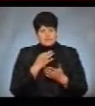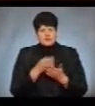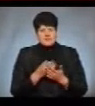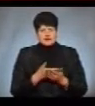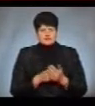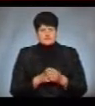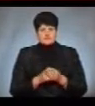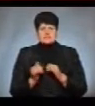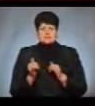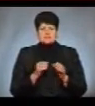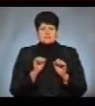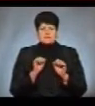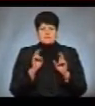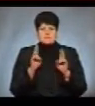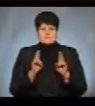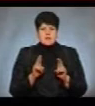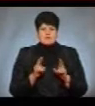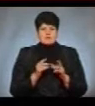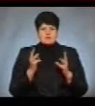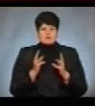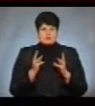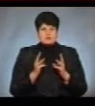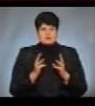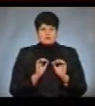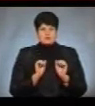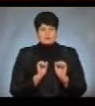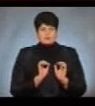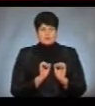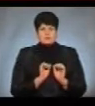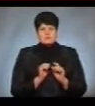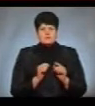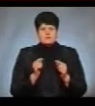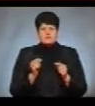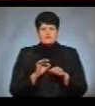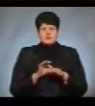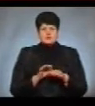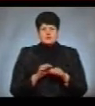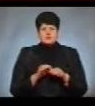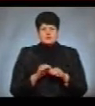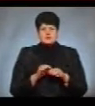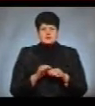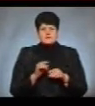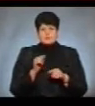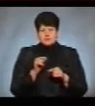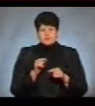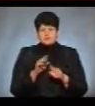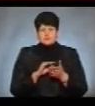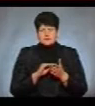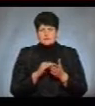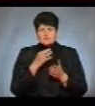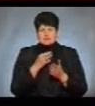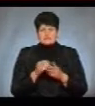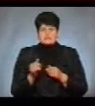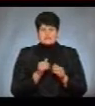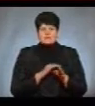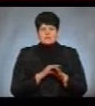якась? Забезпечення правил пожежної безпеки в культових спорудах відповідно проводиться до правил пожежної безпеки в культових спорудах. Відповідно до них відповідальними за забезпечення